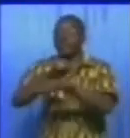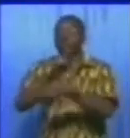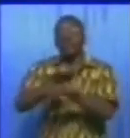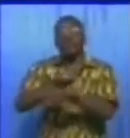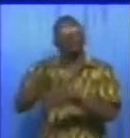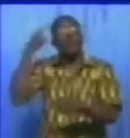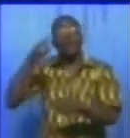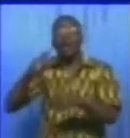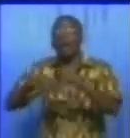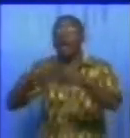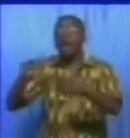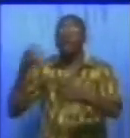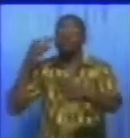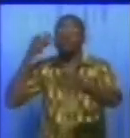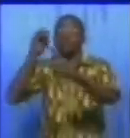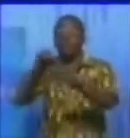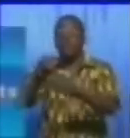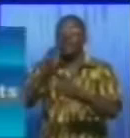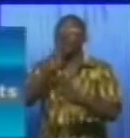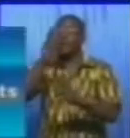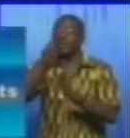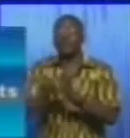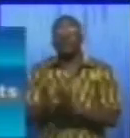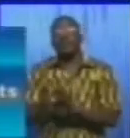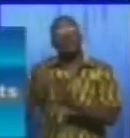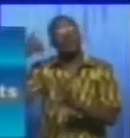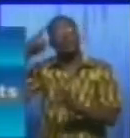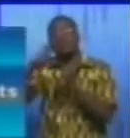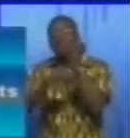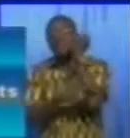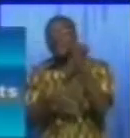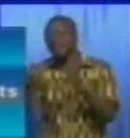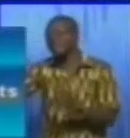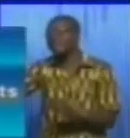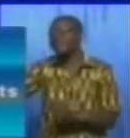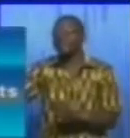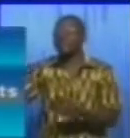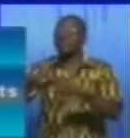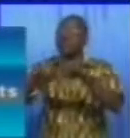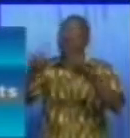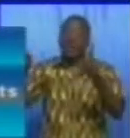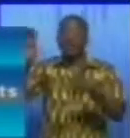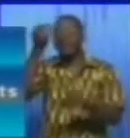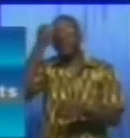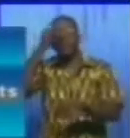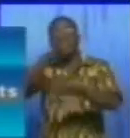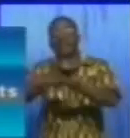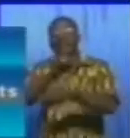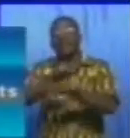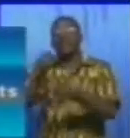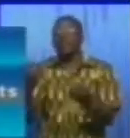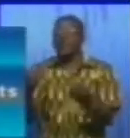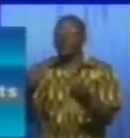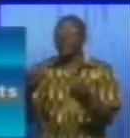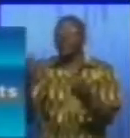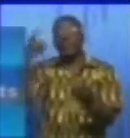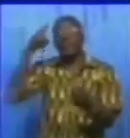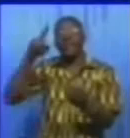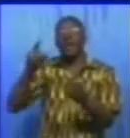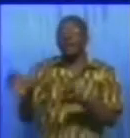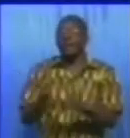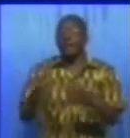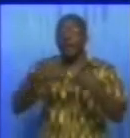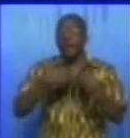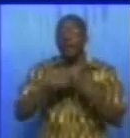objectifs-là. Et au niveau, c'est vrai que c'est un peu disparate d'une région à l'autre, mais le ministère travaille beaucoup à louer des